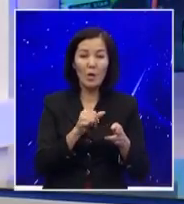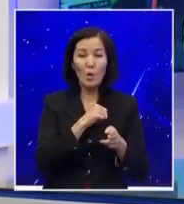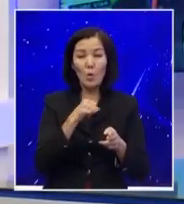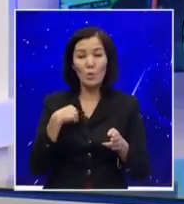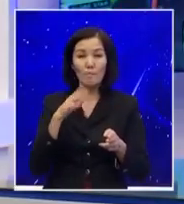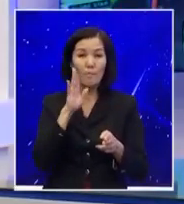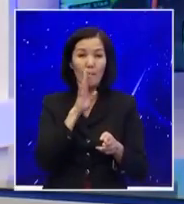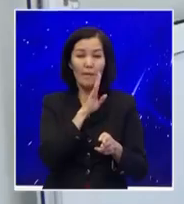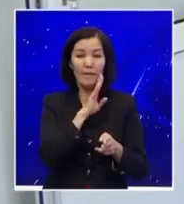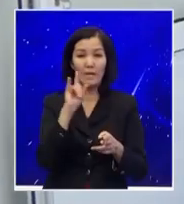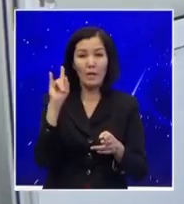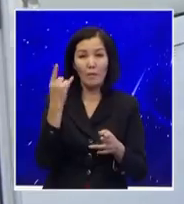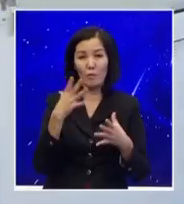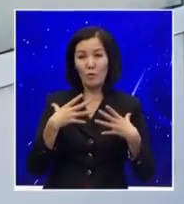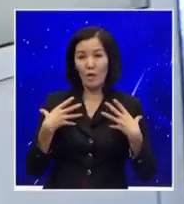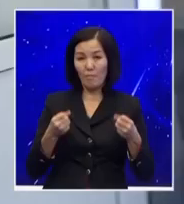қалды.